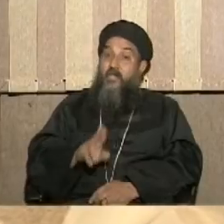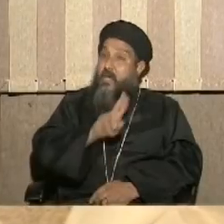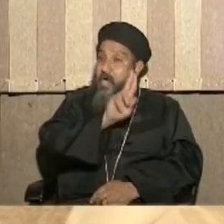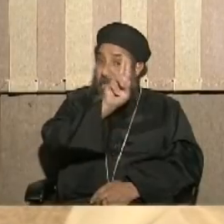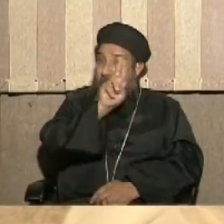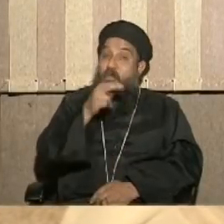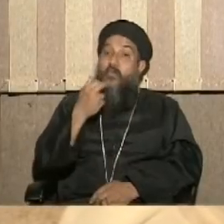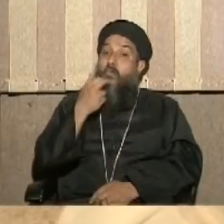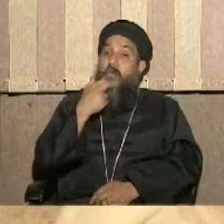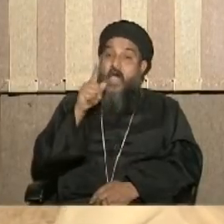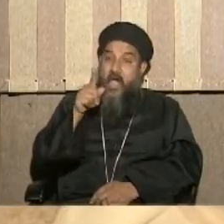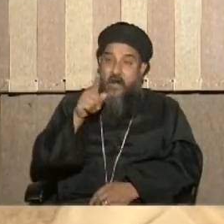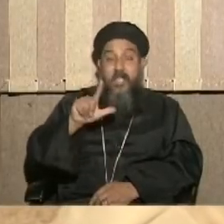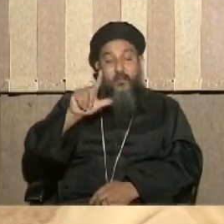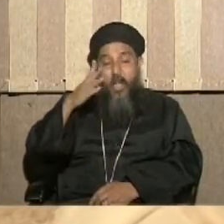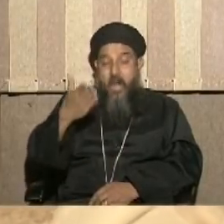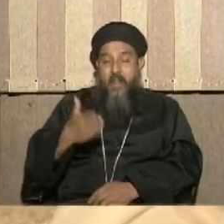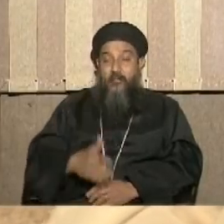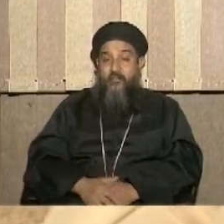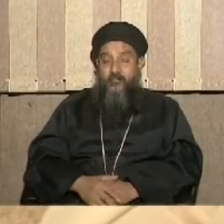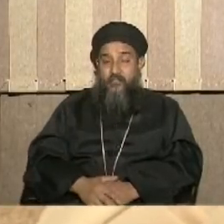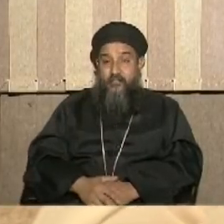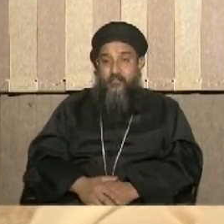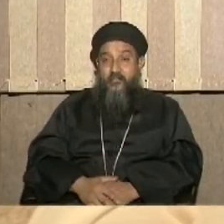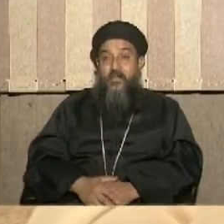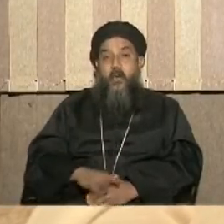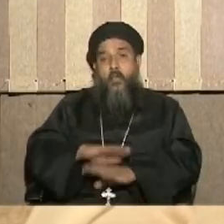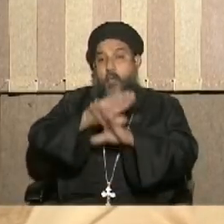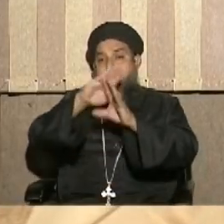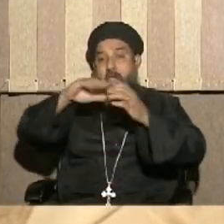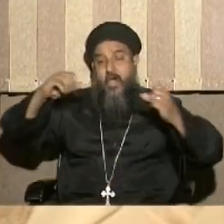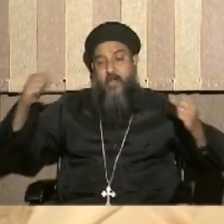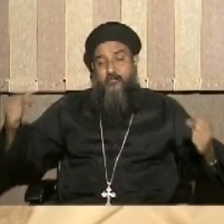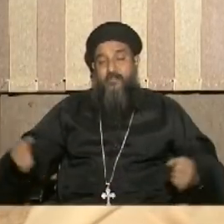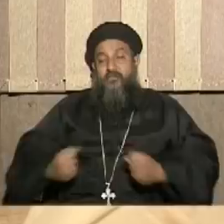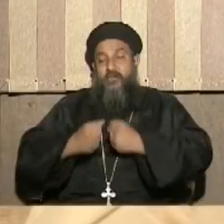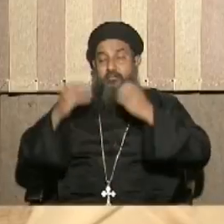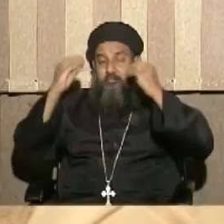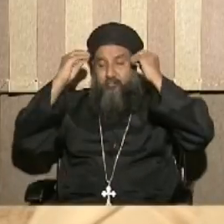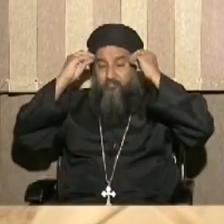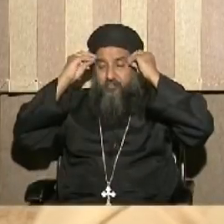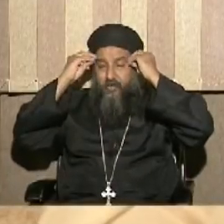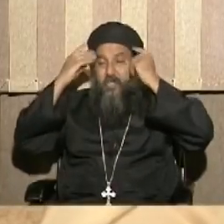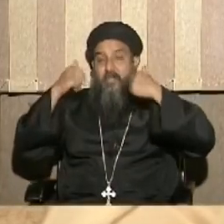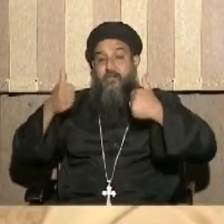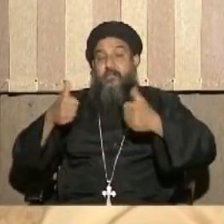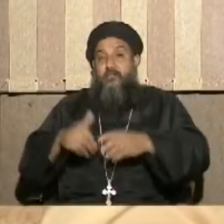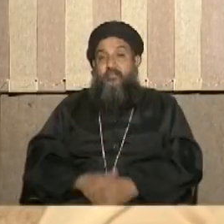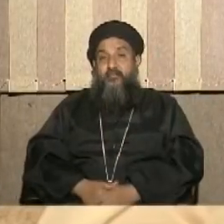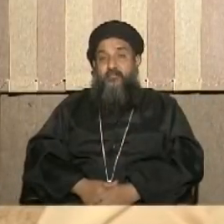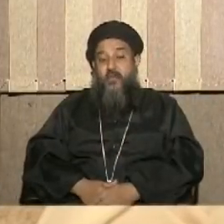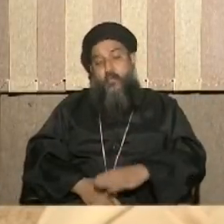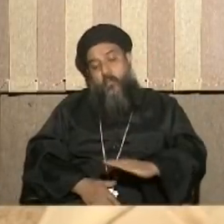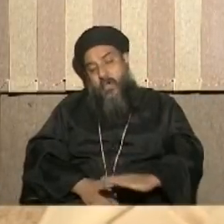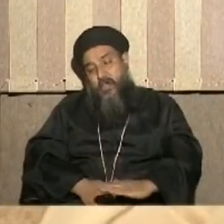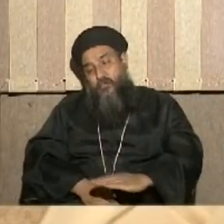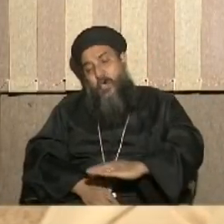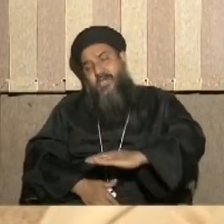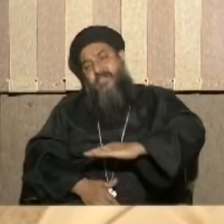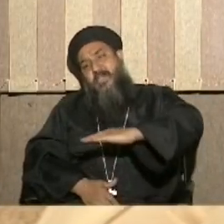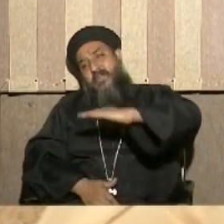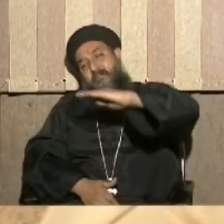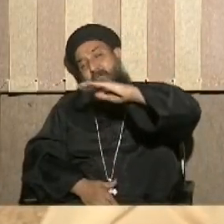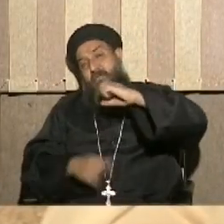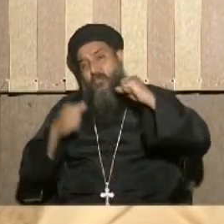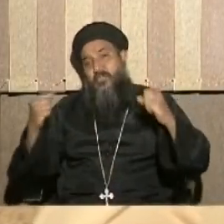فأجاب وقال له يا معلم هذه كلها حفظتها منذ